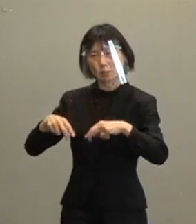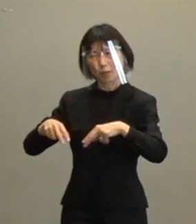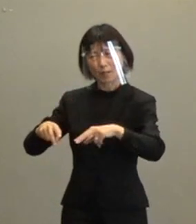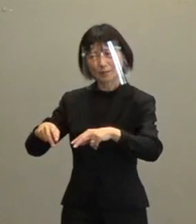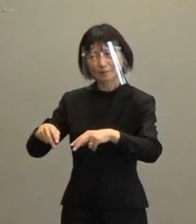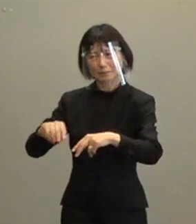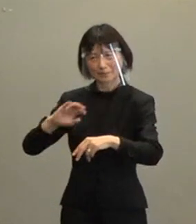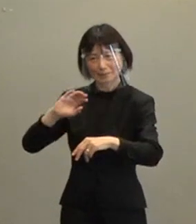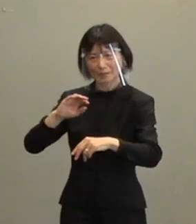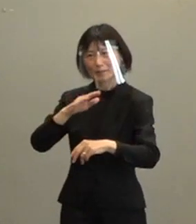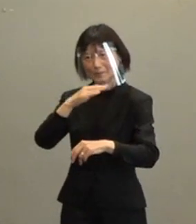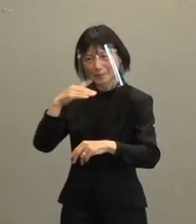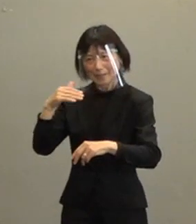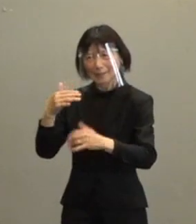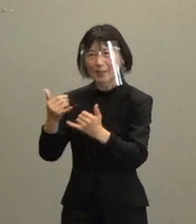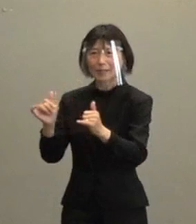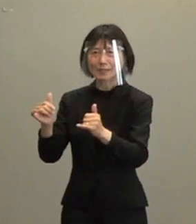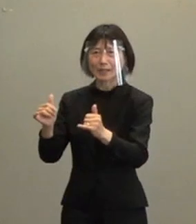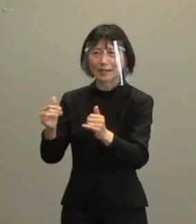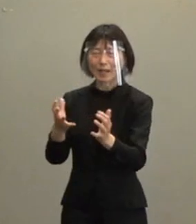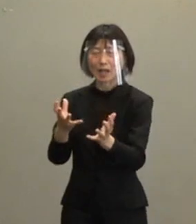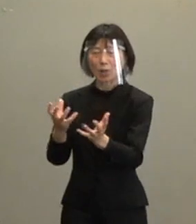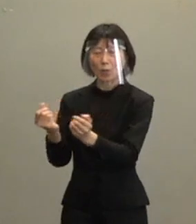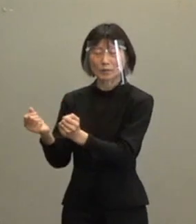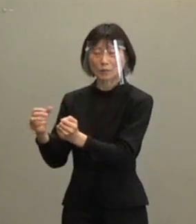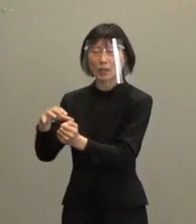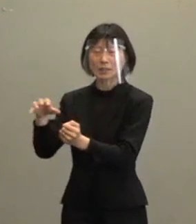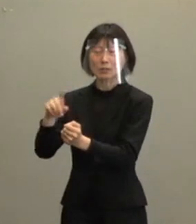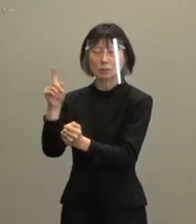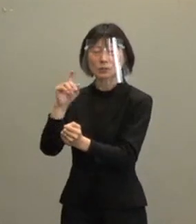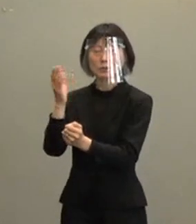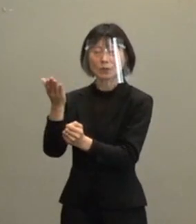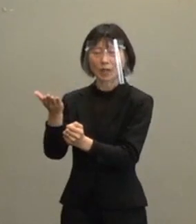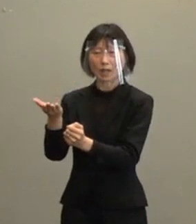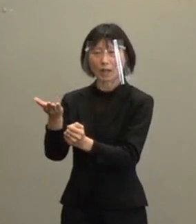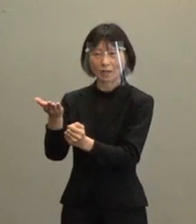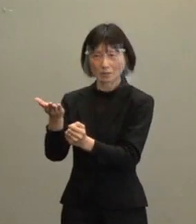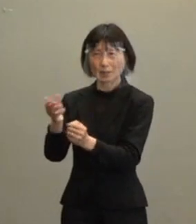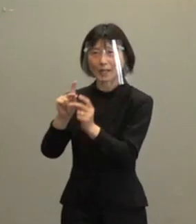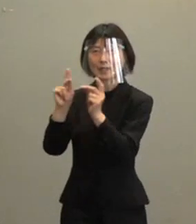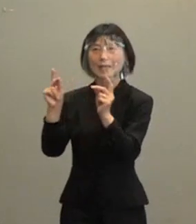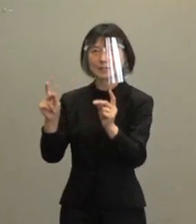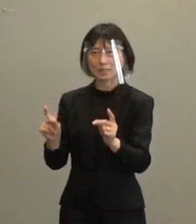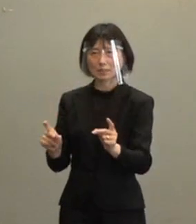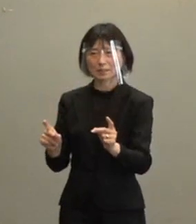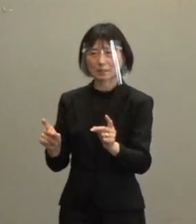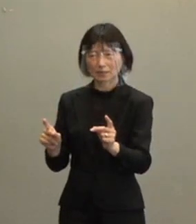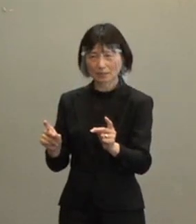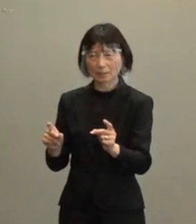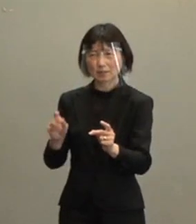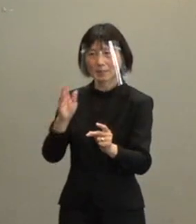素晴らしい方々ばかりですので、そうした部分をどうするかっていうのが課